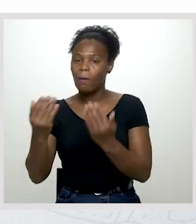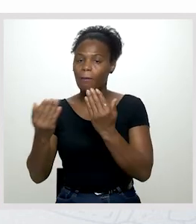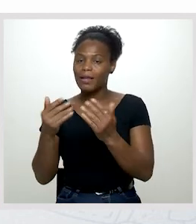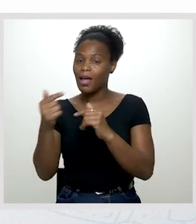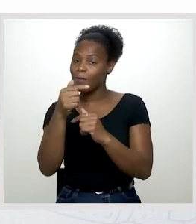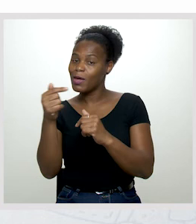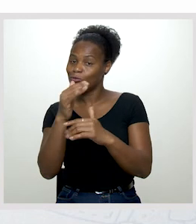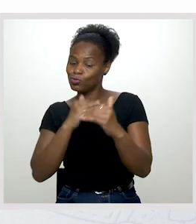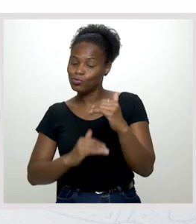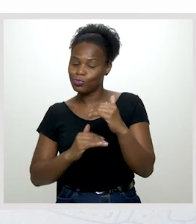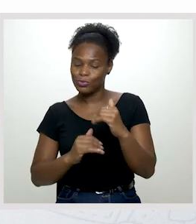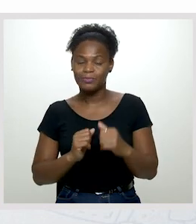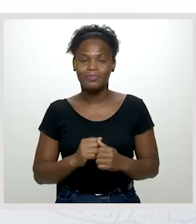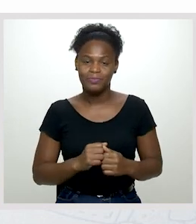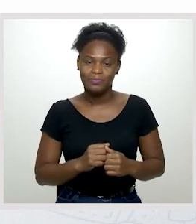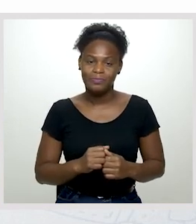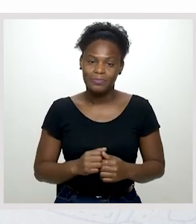Comparatif d'infériorité.